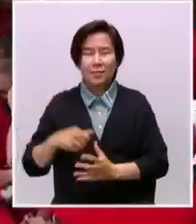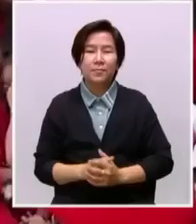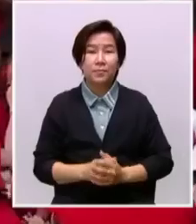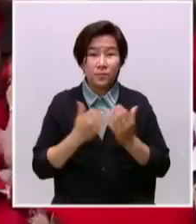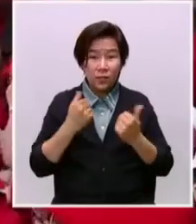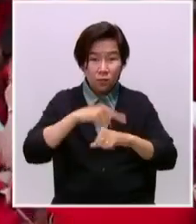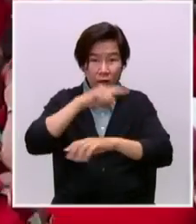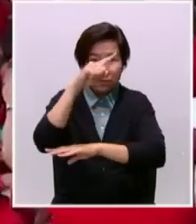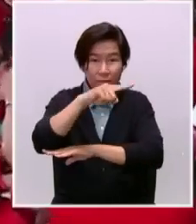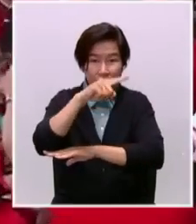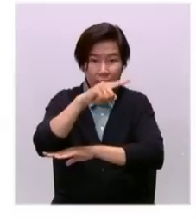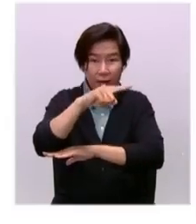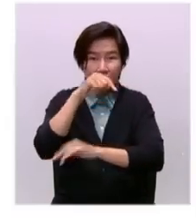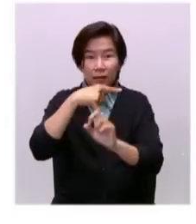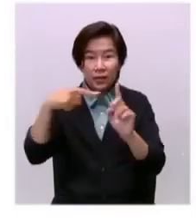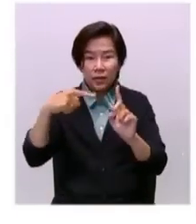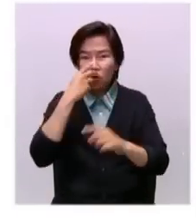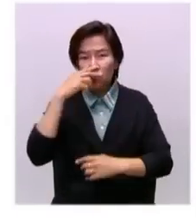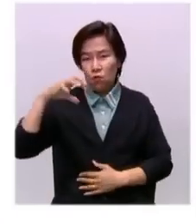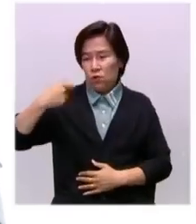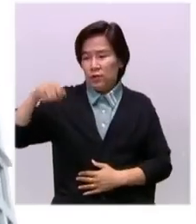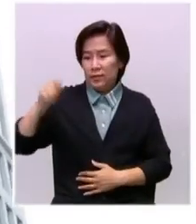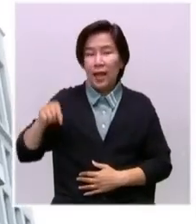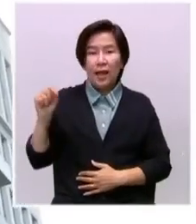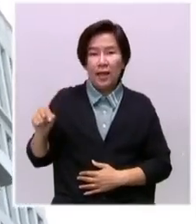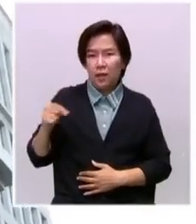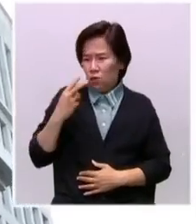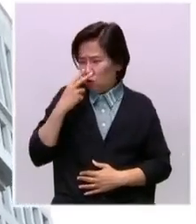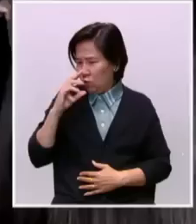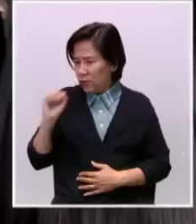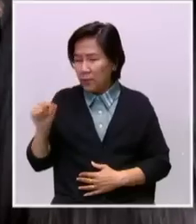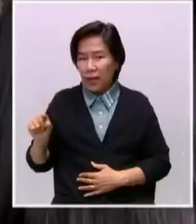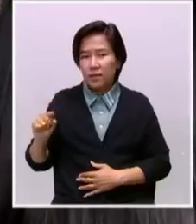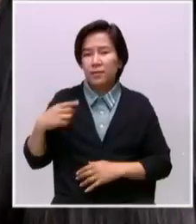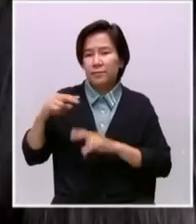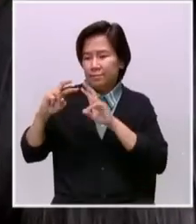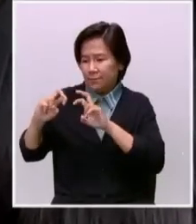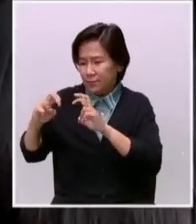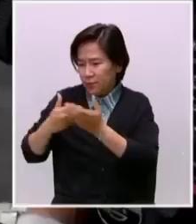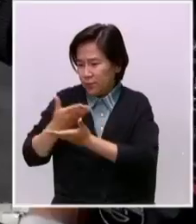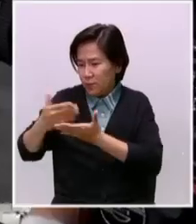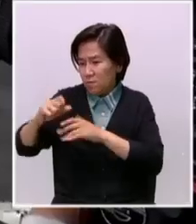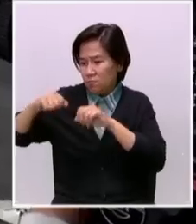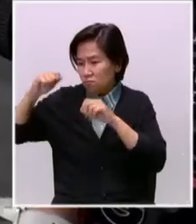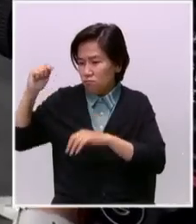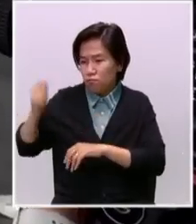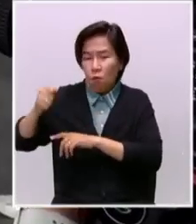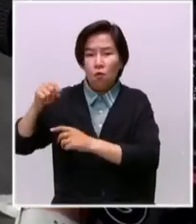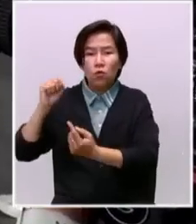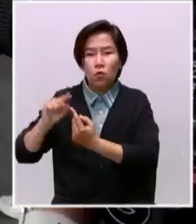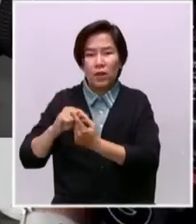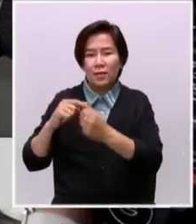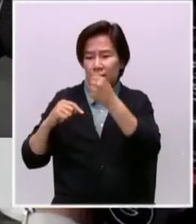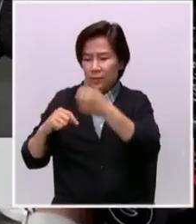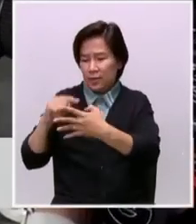13:30นจะต้องจับตาไปที่ศาลปกครองสูงสุดซึ่งได้นัดไต่สวน 4คดีที่มีผู้ยื่นฟ้องขอ